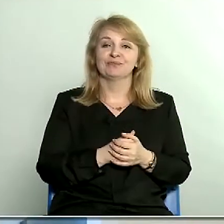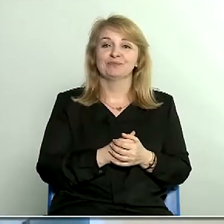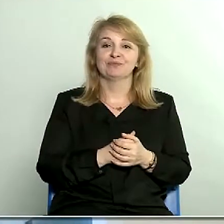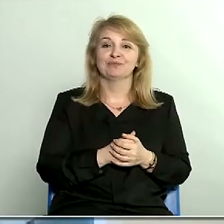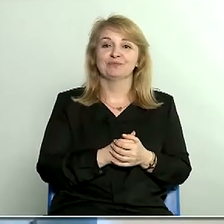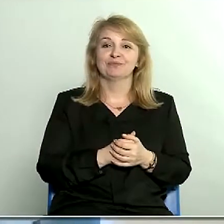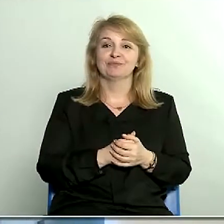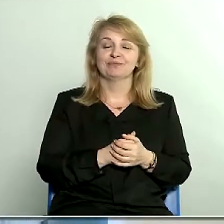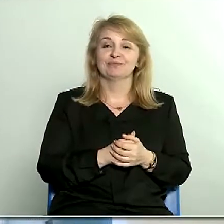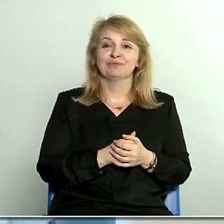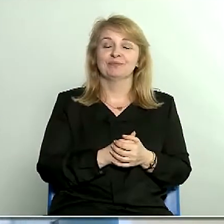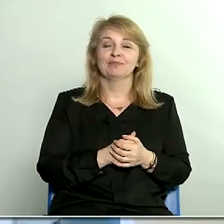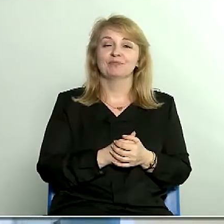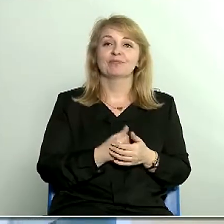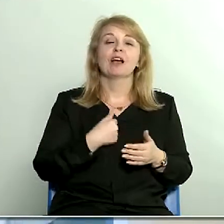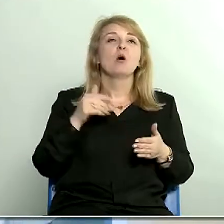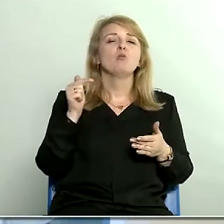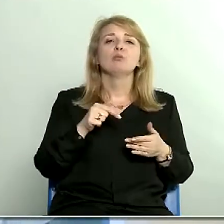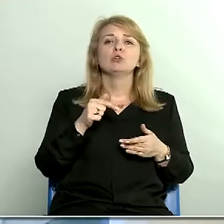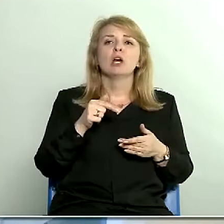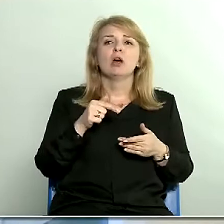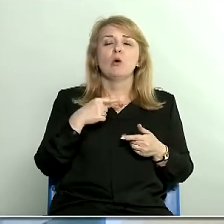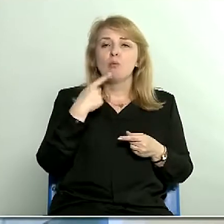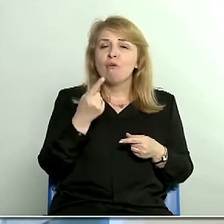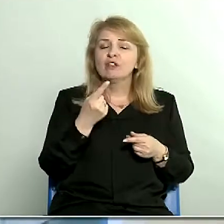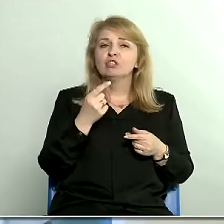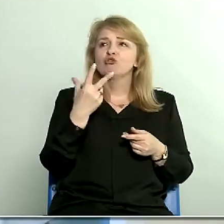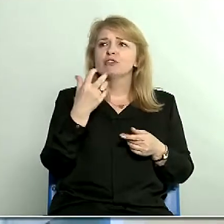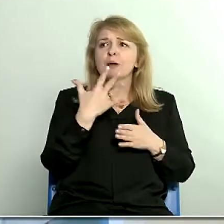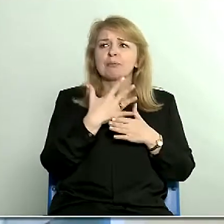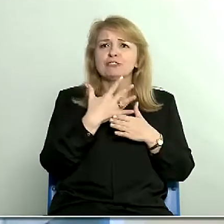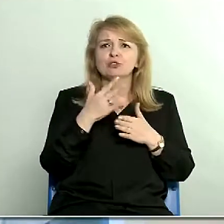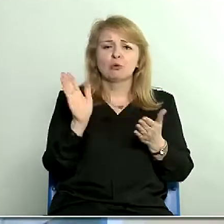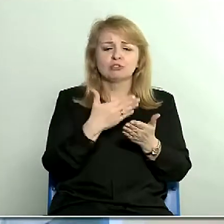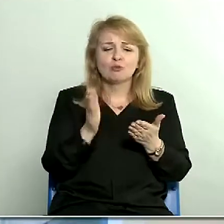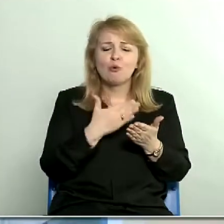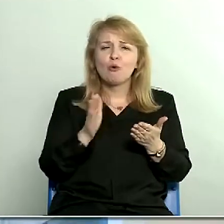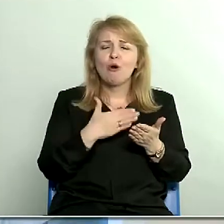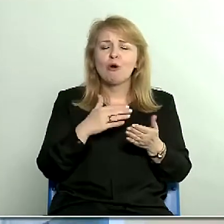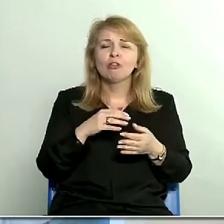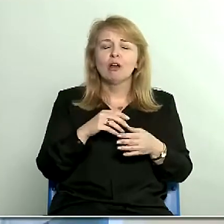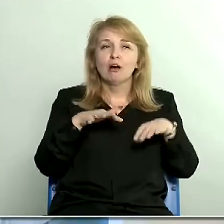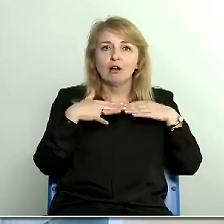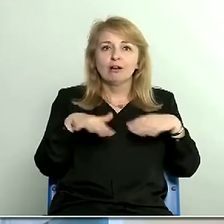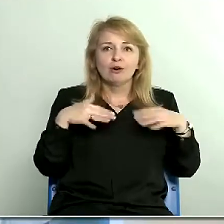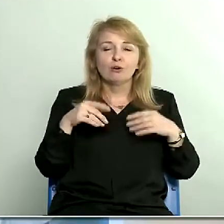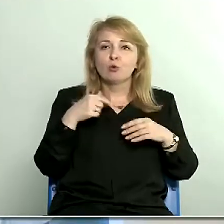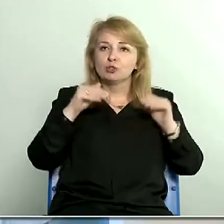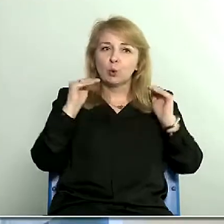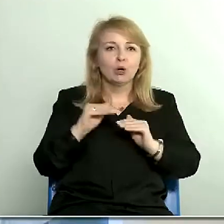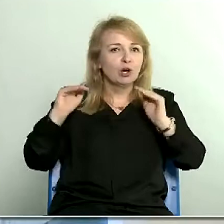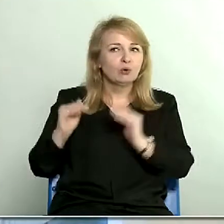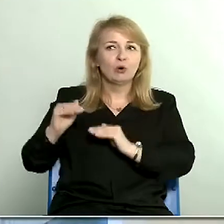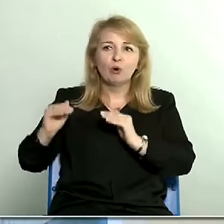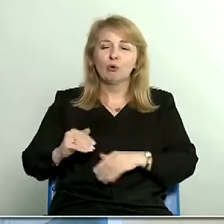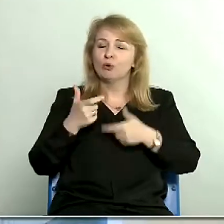A muszę omówić 350 stron, bo tyle liczy nasz program, w zwięzłych, żołnierskich słowach,